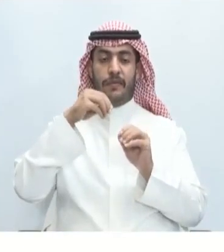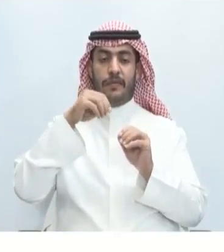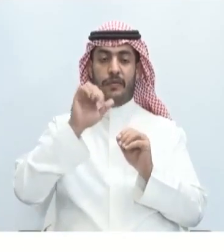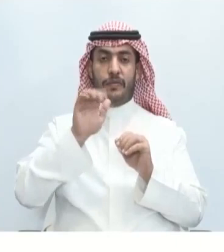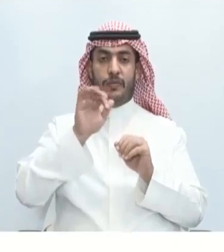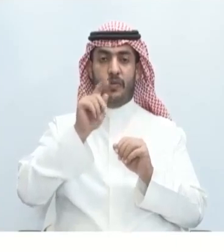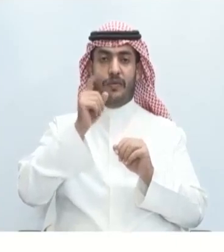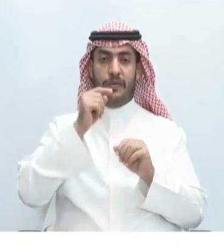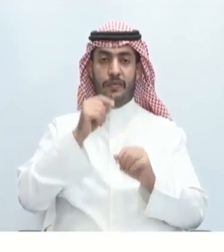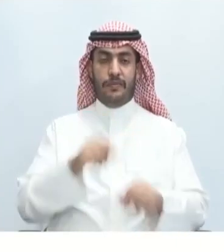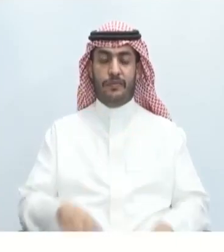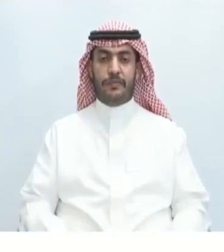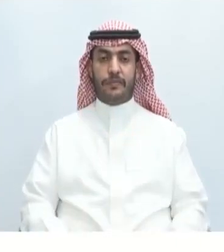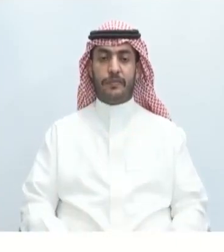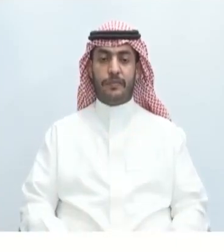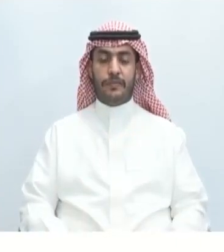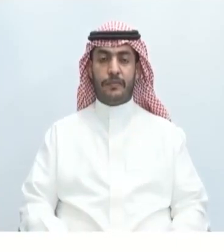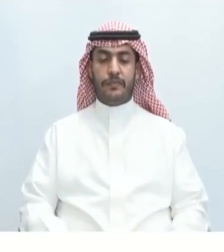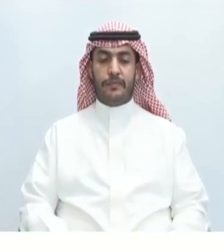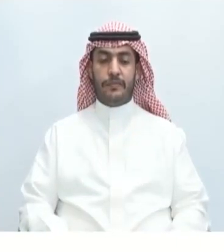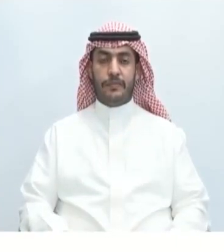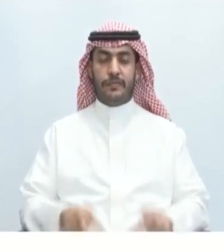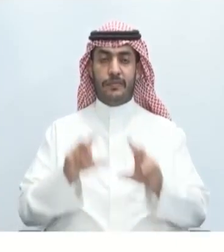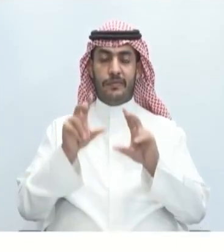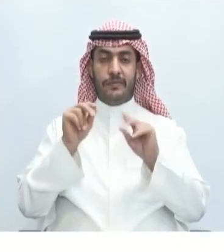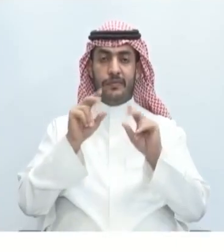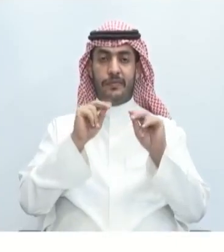اداه سولفر فمثلا